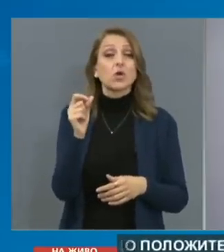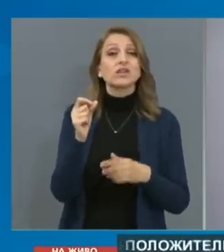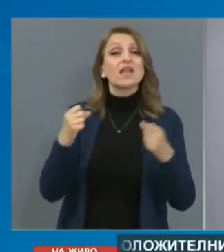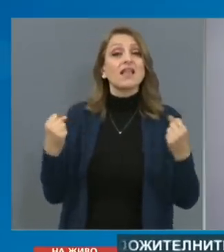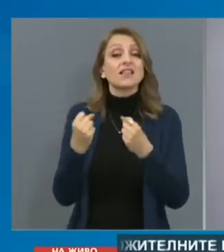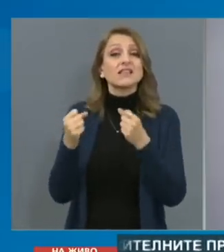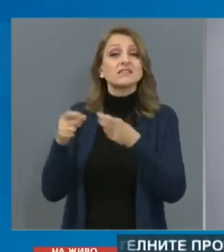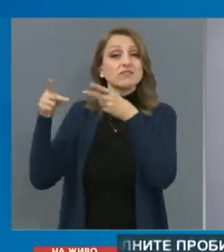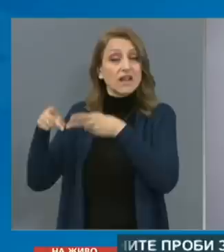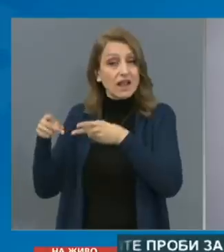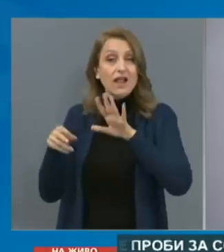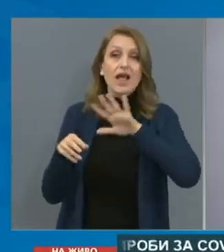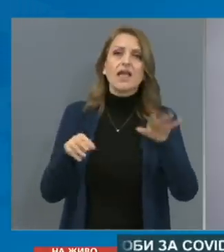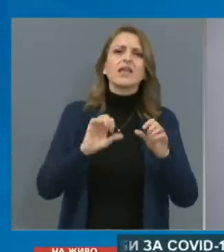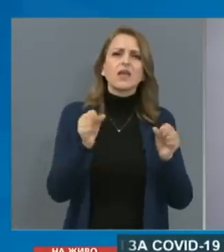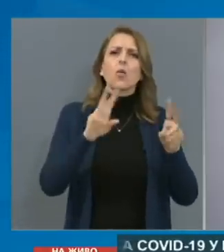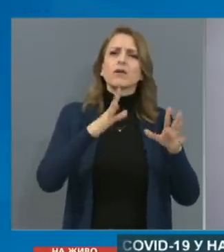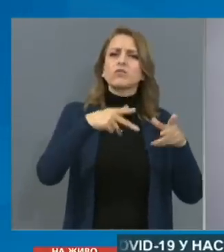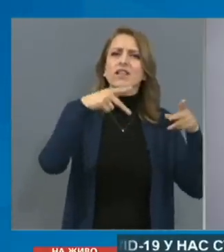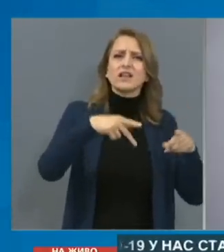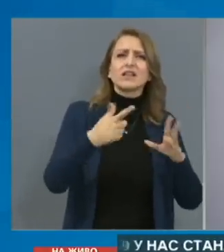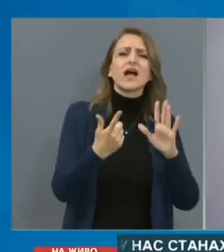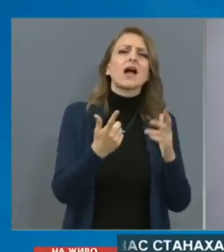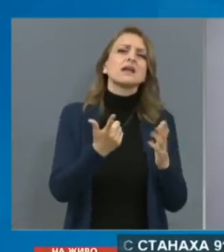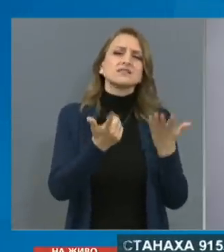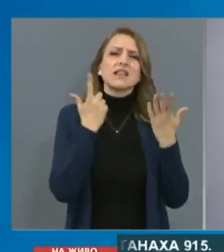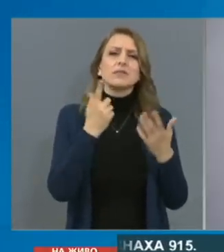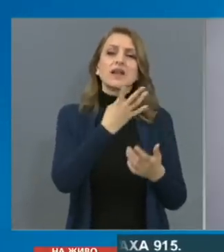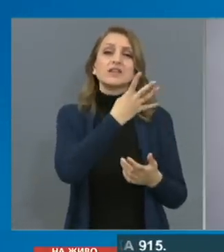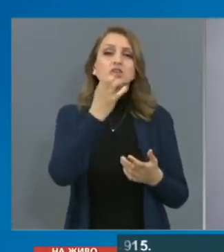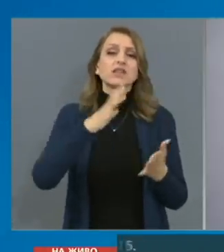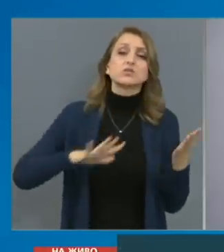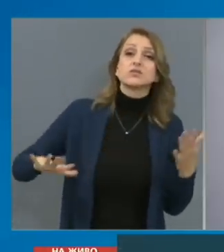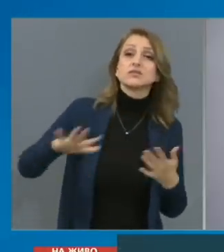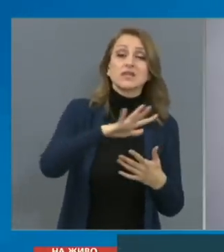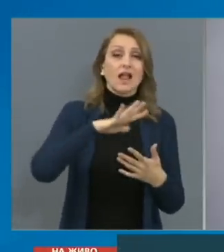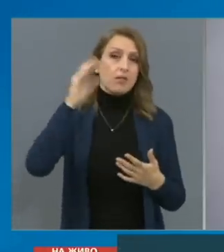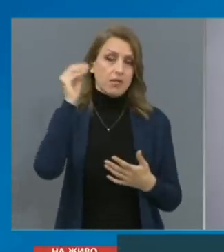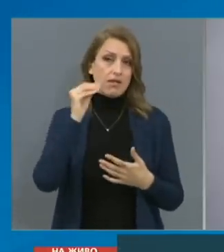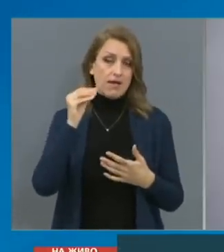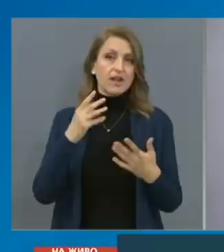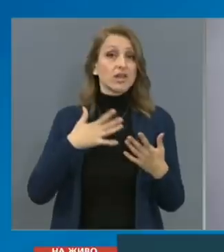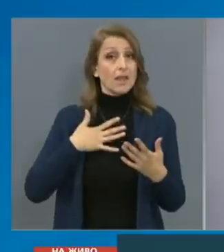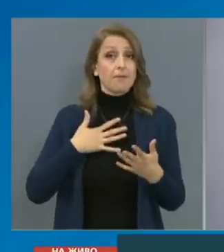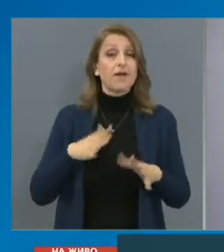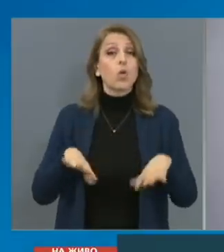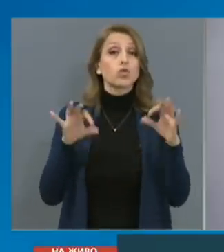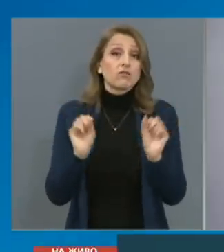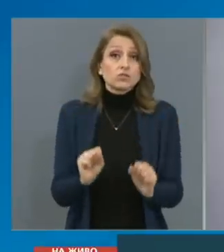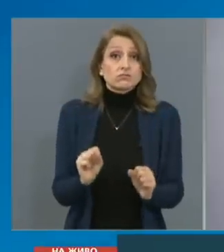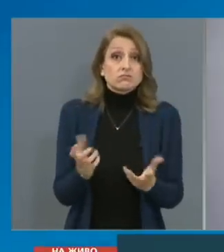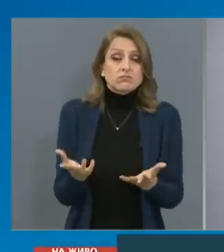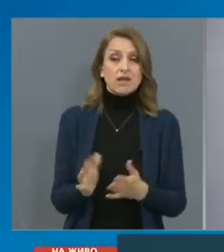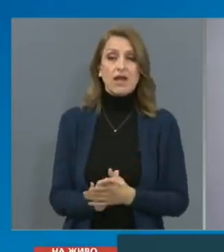по-голям от 7400 за цяла България. Следен въпрос от мен, прощавайте,